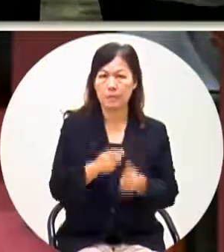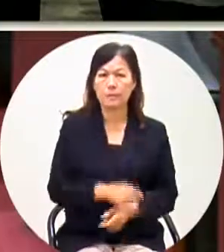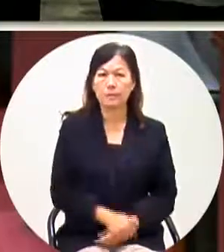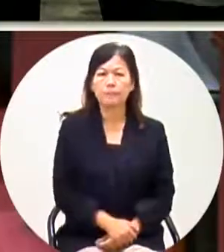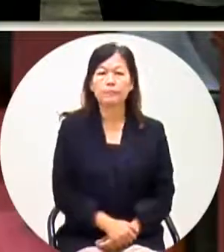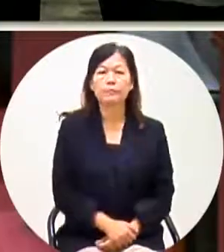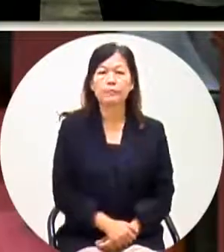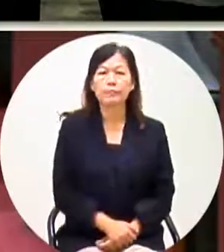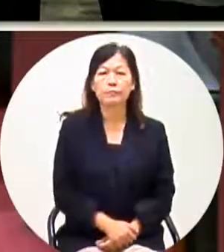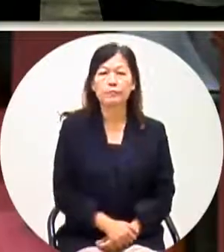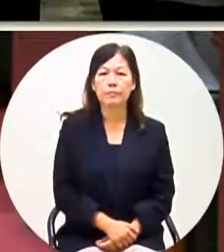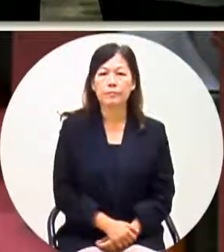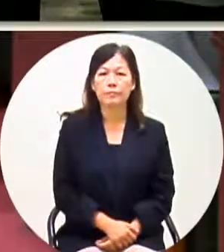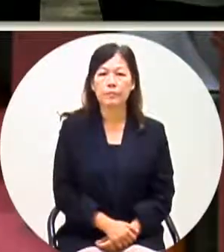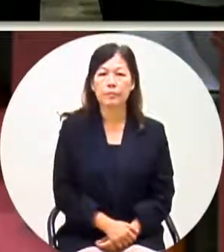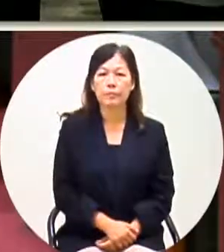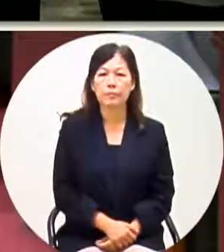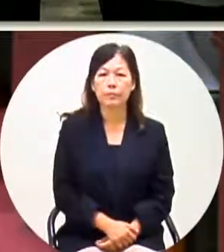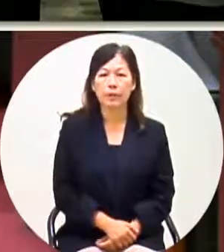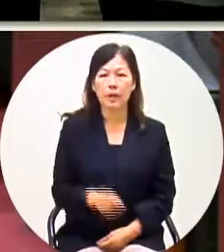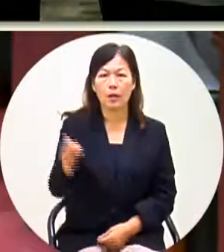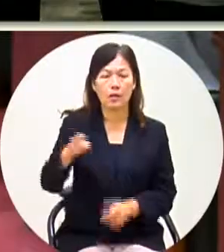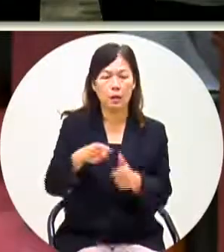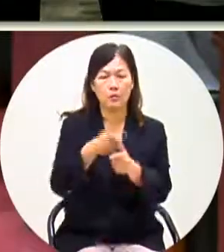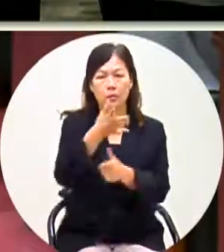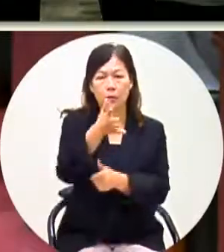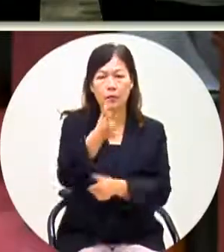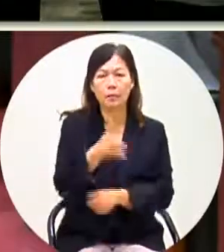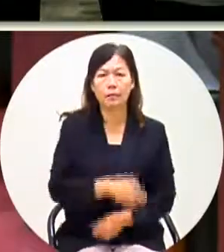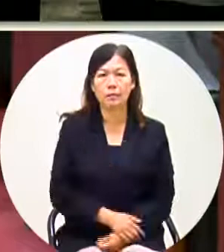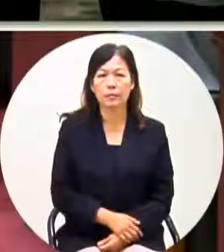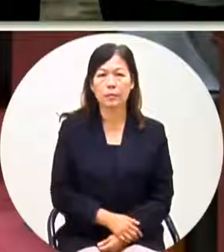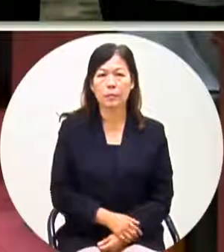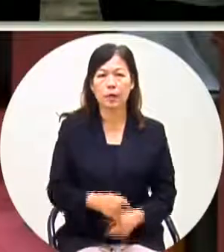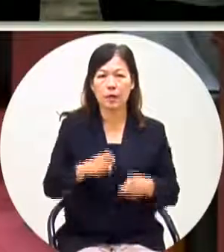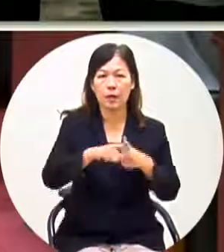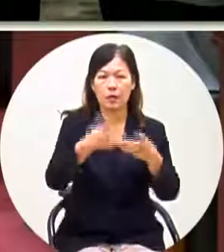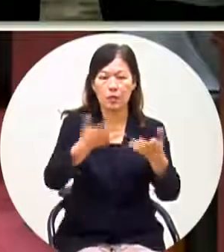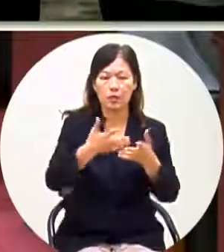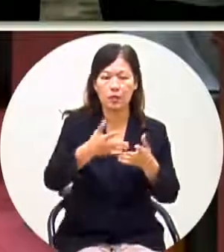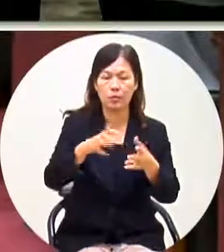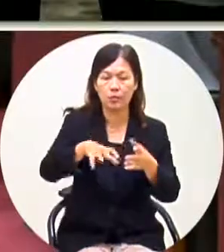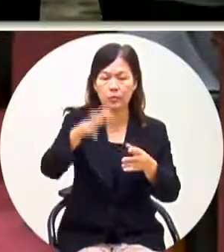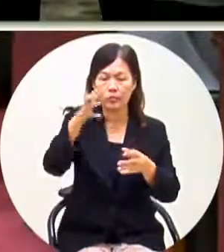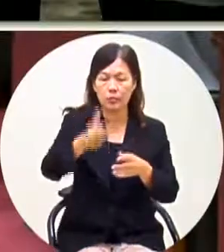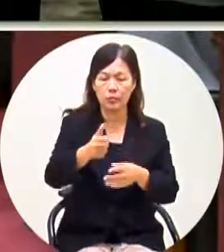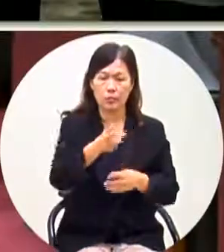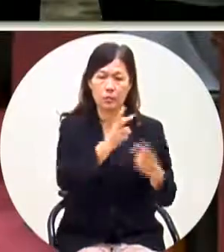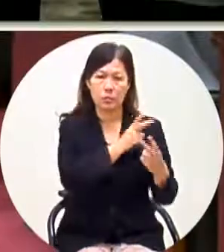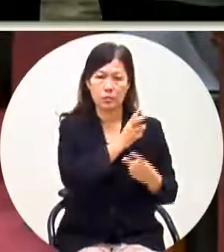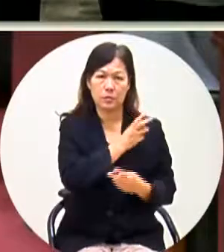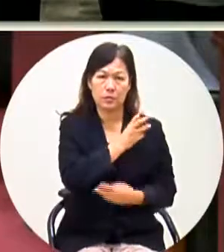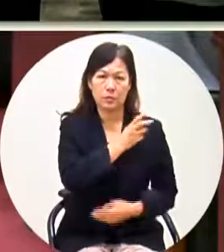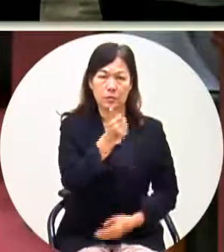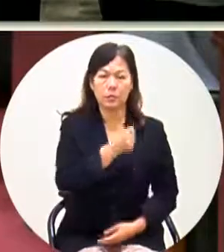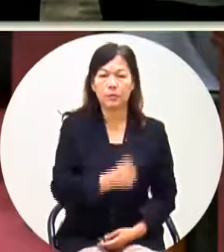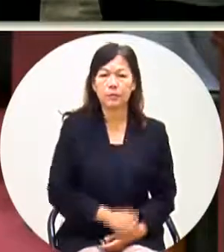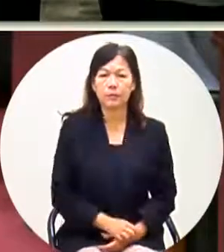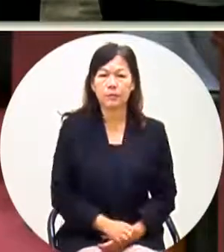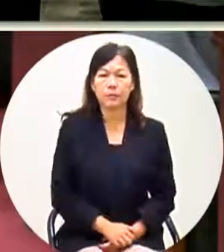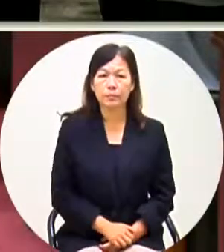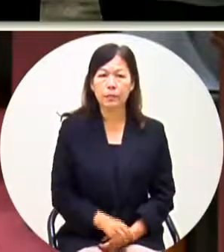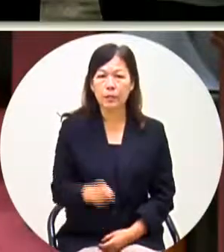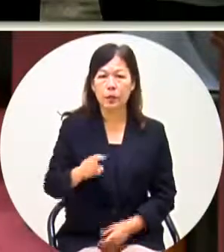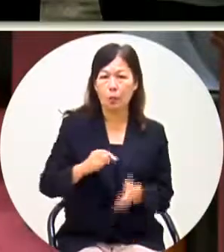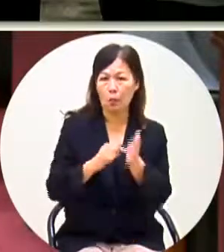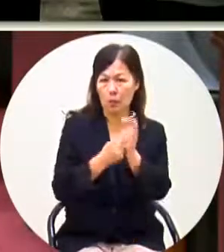来，我先请教一下我们的公务局的赵局长，局长， 赵局长， 你出现在这画面里面哈，